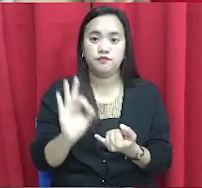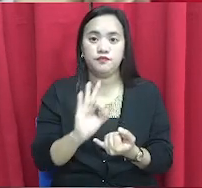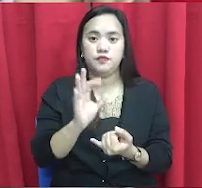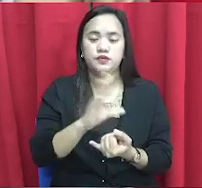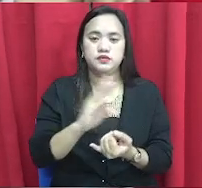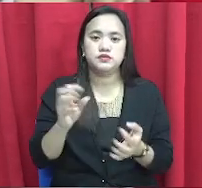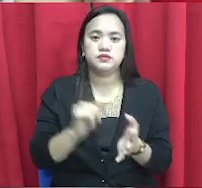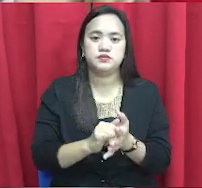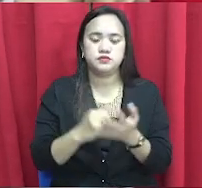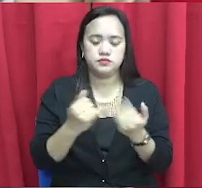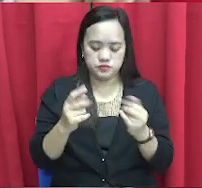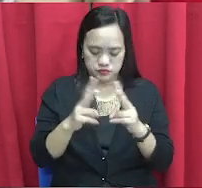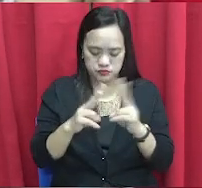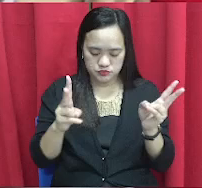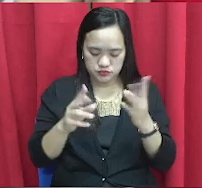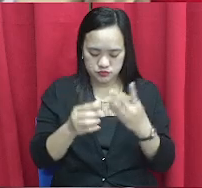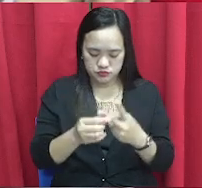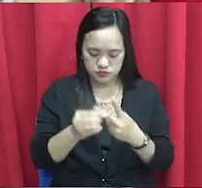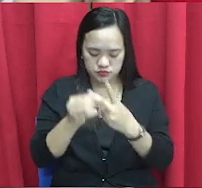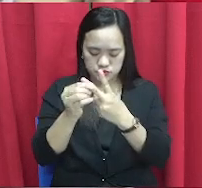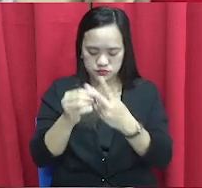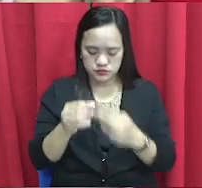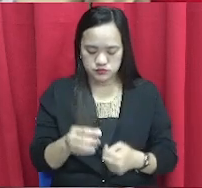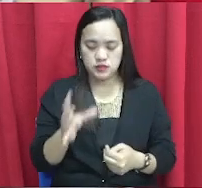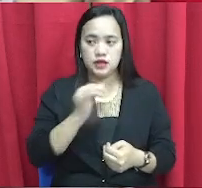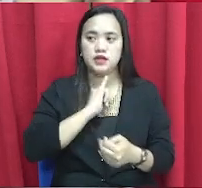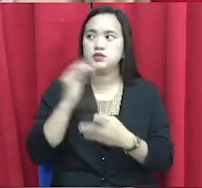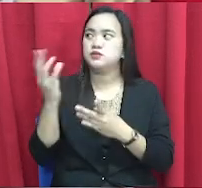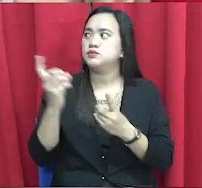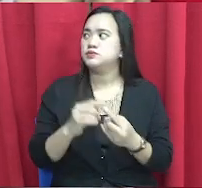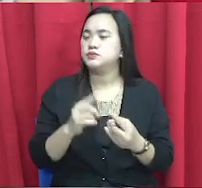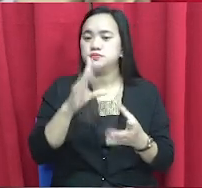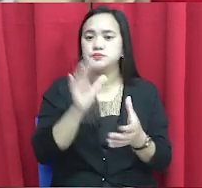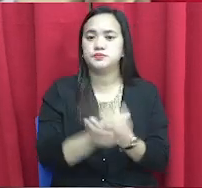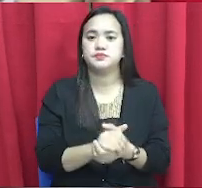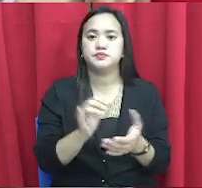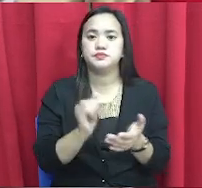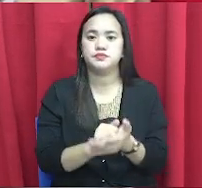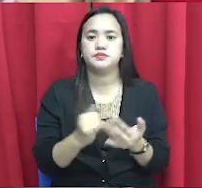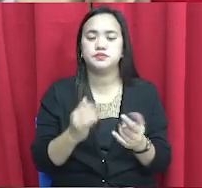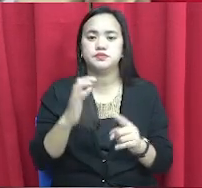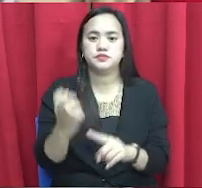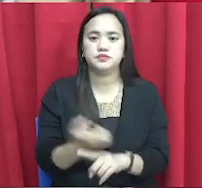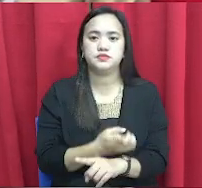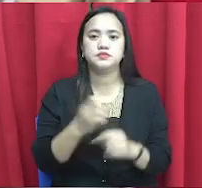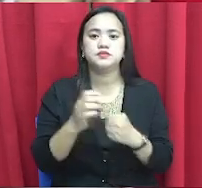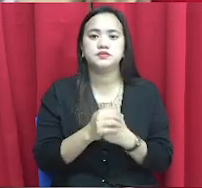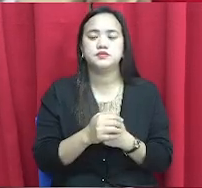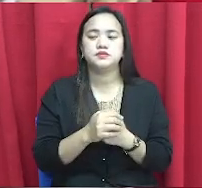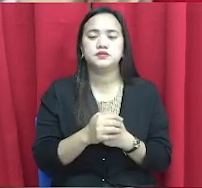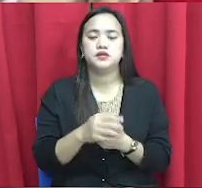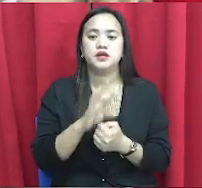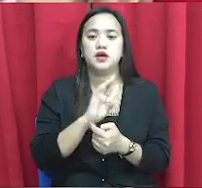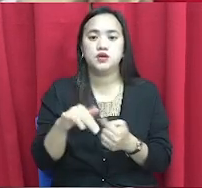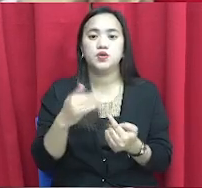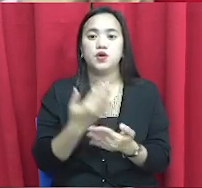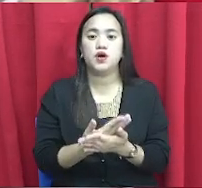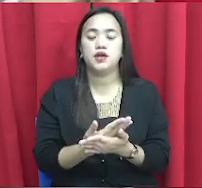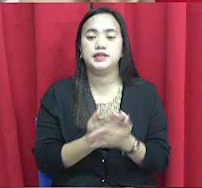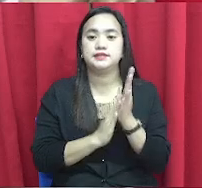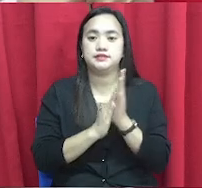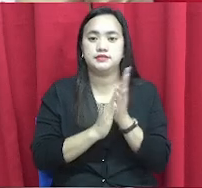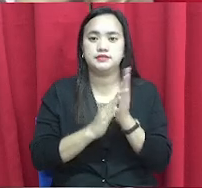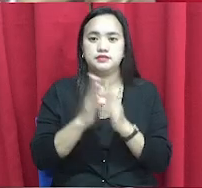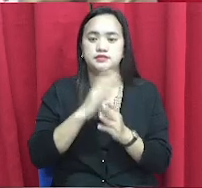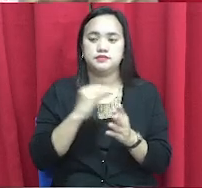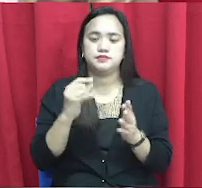katatayo po for the father and I Do Believe na ang bawat katayan po ay Excited na po na muli pong